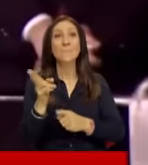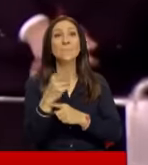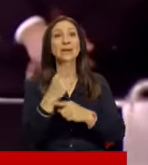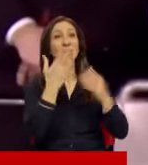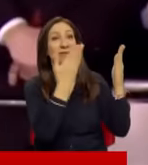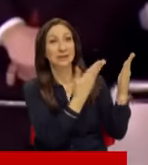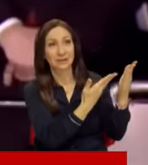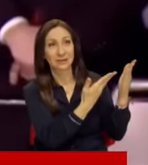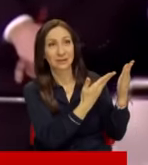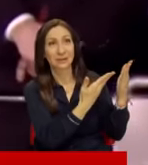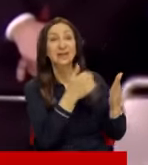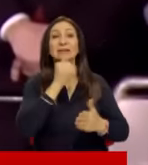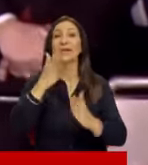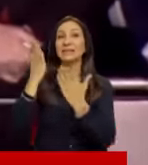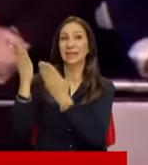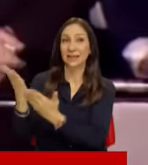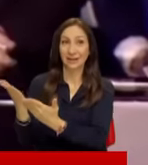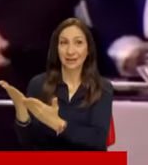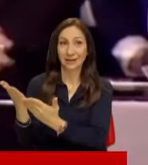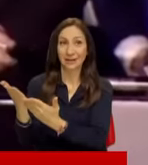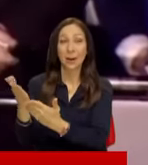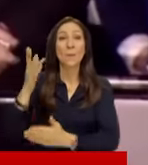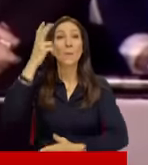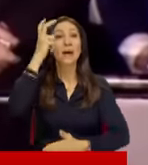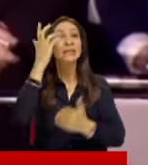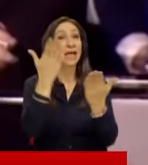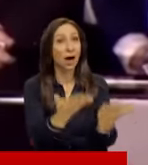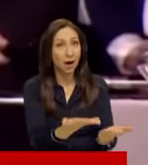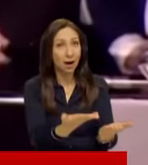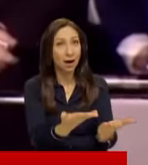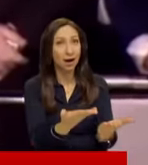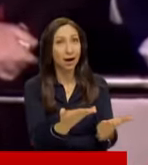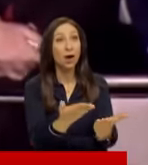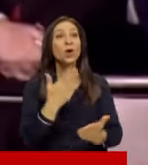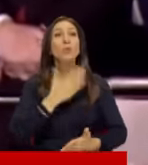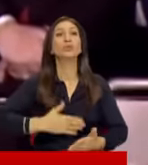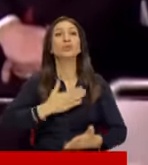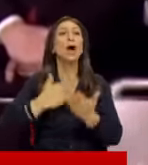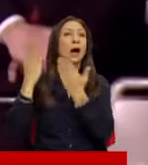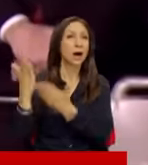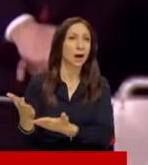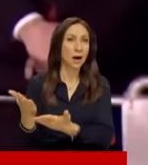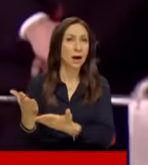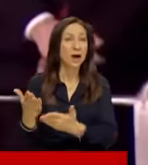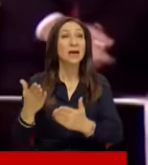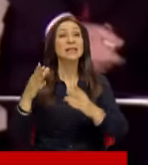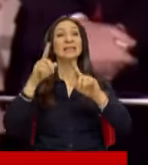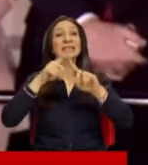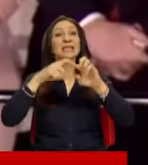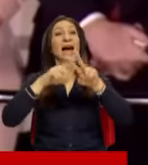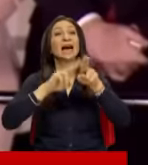Balıkesir'de, Denizli'de, Manisa'da, Bursa'da,